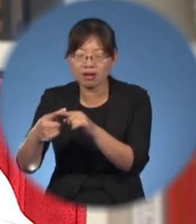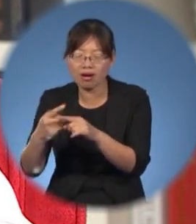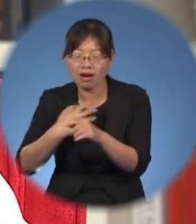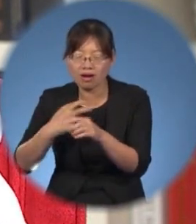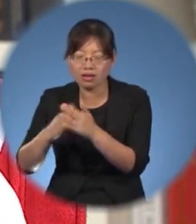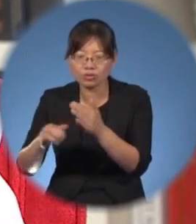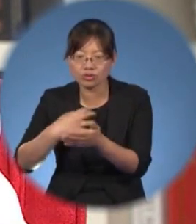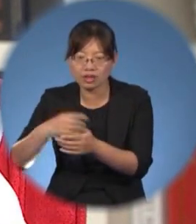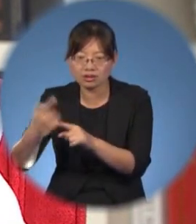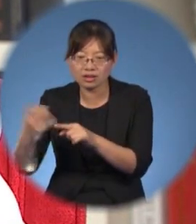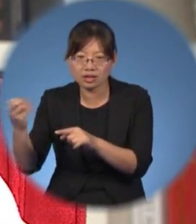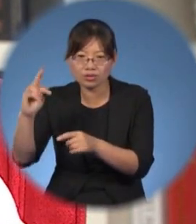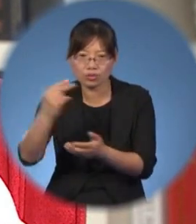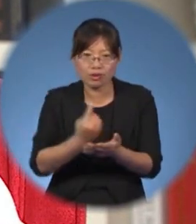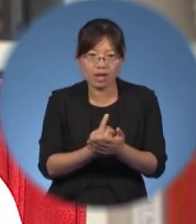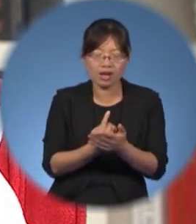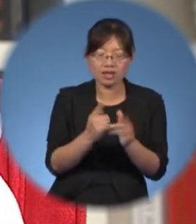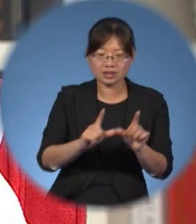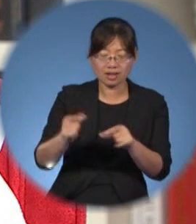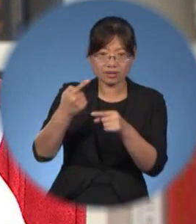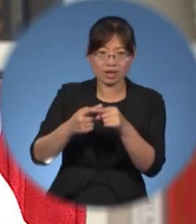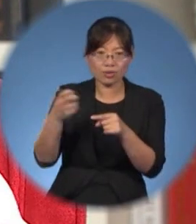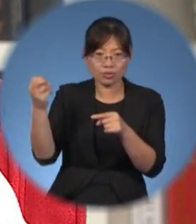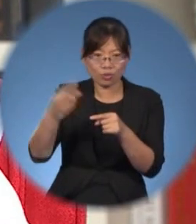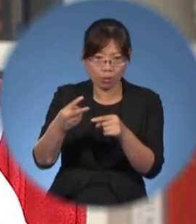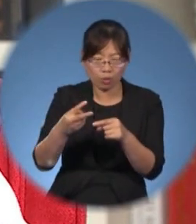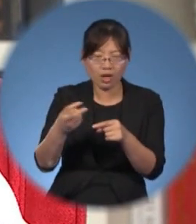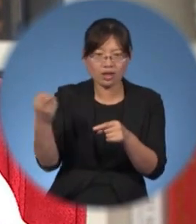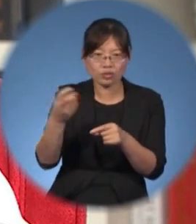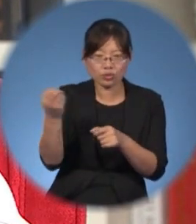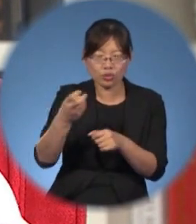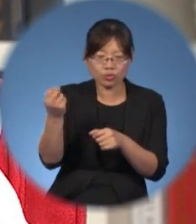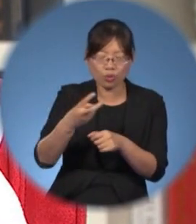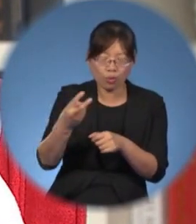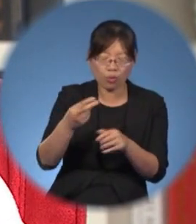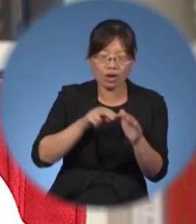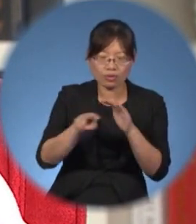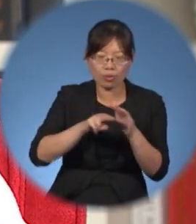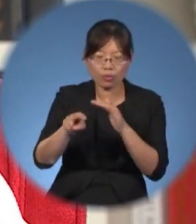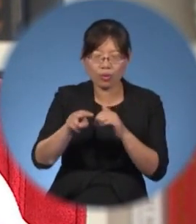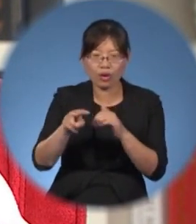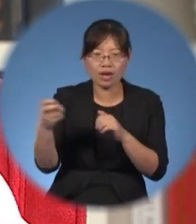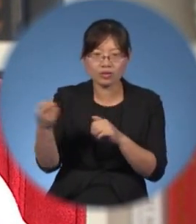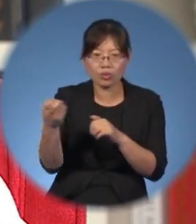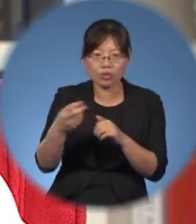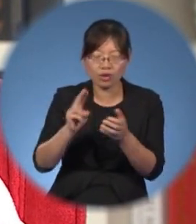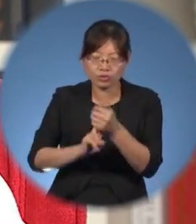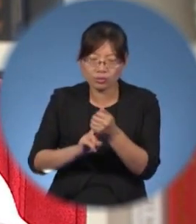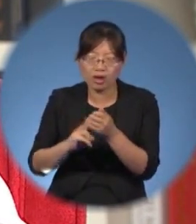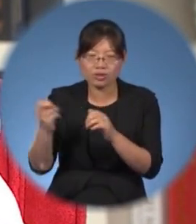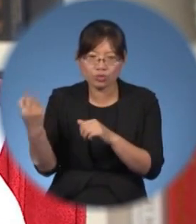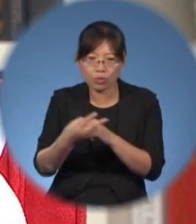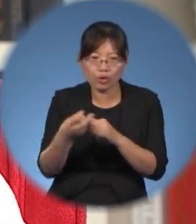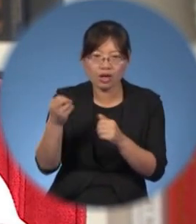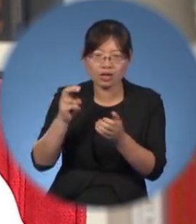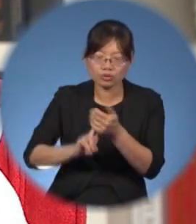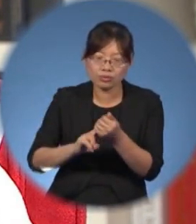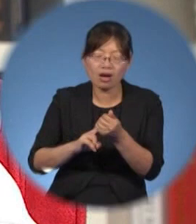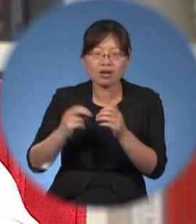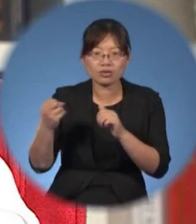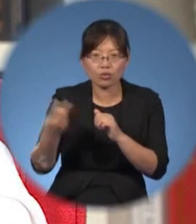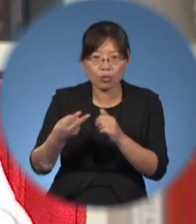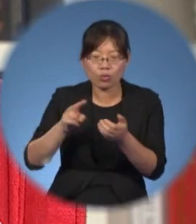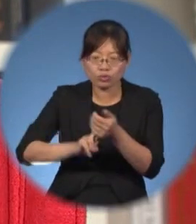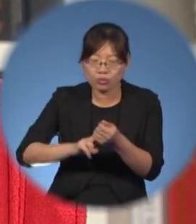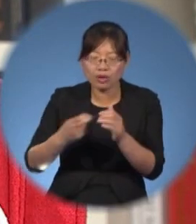들어오면 또 그대로 정상으로 돌아가서 이제 생활하다가 또 그러면 그걸 한 너도 보냈어요. 숨어 있는 거를. 숨어 있고 뭐 숨, 나도 갔다 나왔던